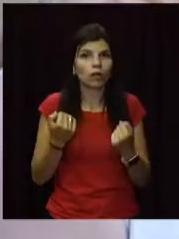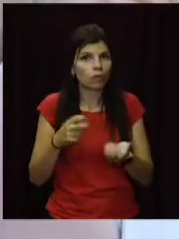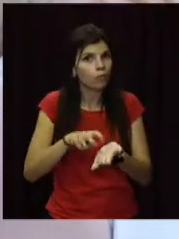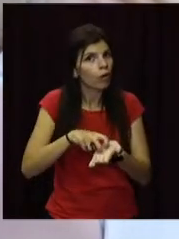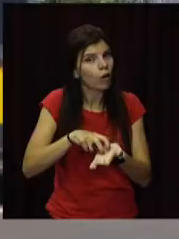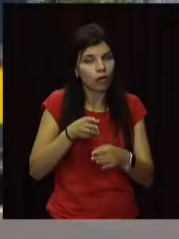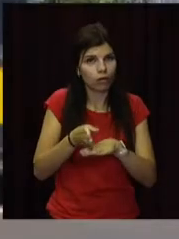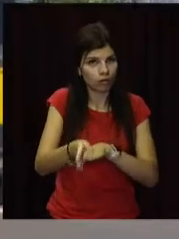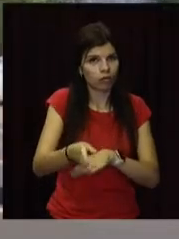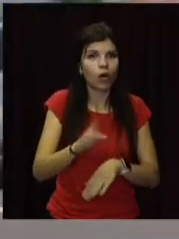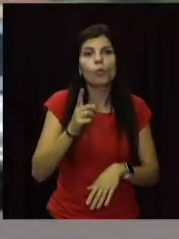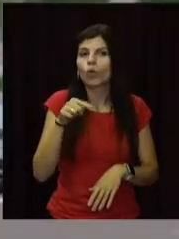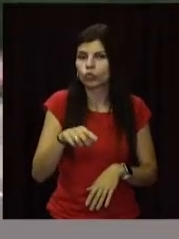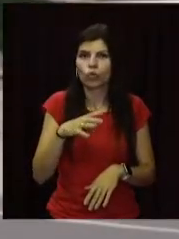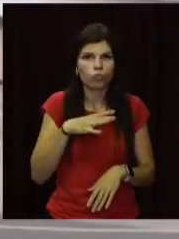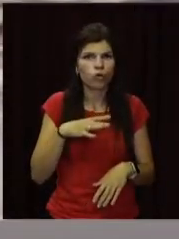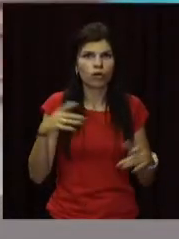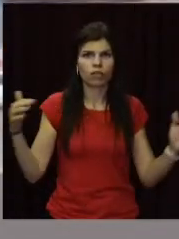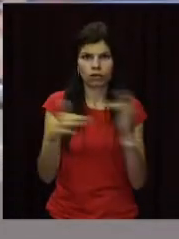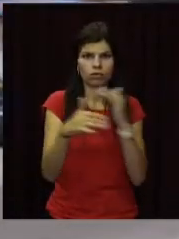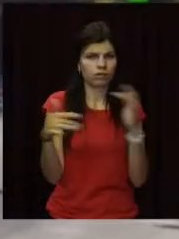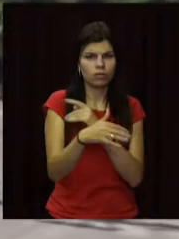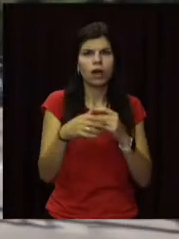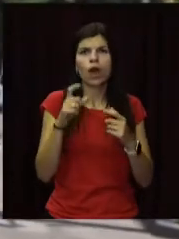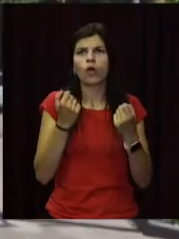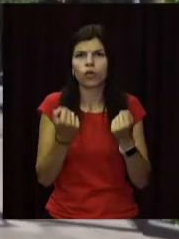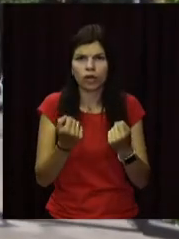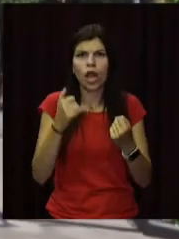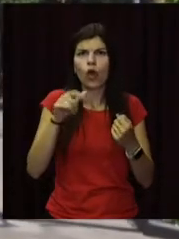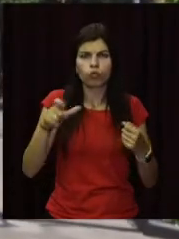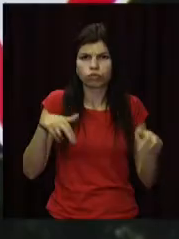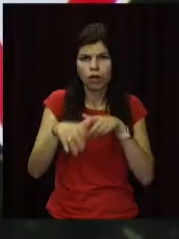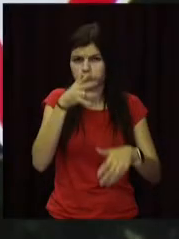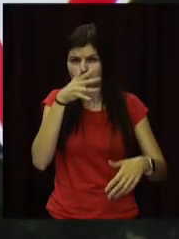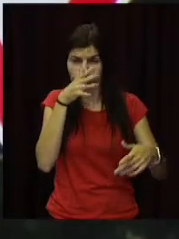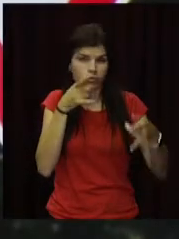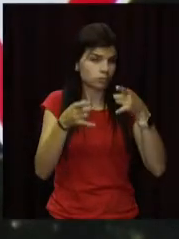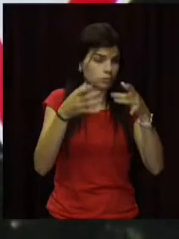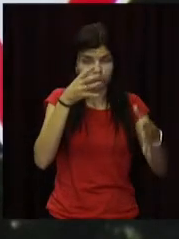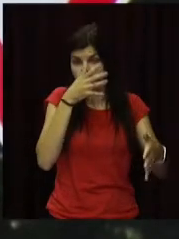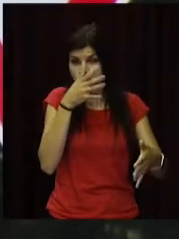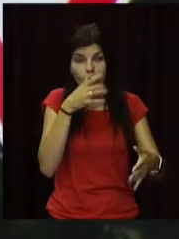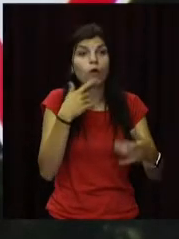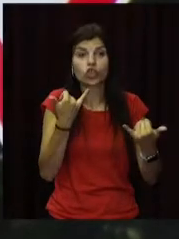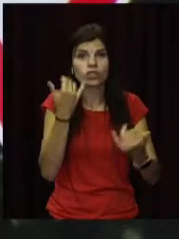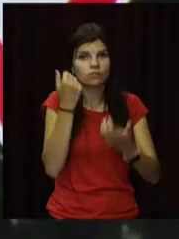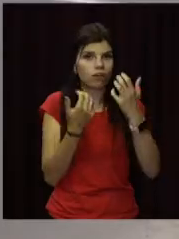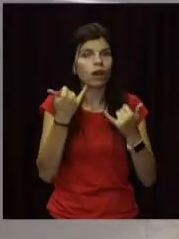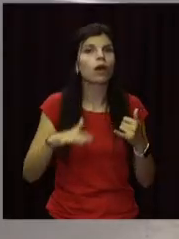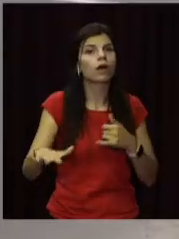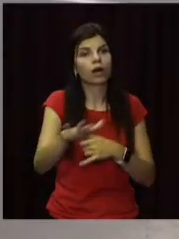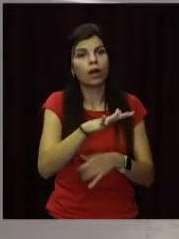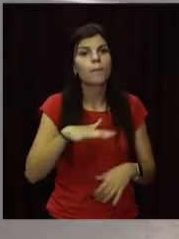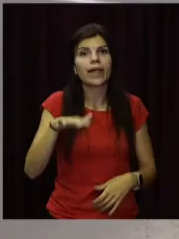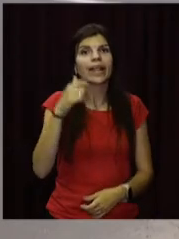сюди сунутися. Адже тут був жвавий, некерований рух і автівок, і пішоходів. Тепер, каже, зі світлофорами на Майдані